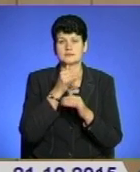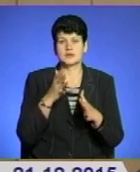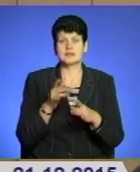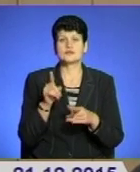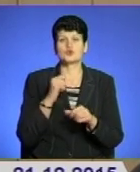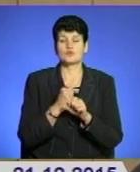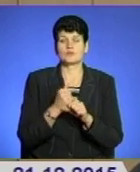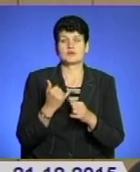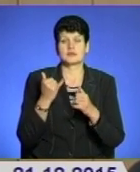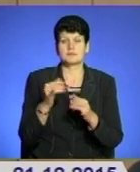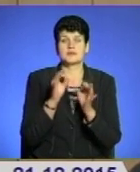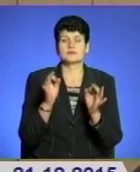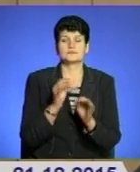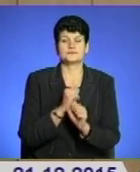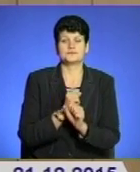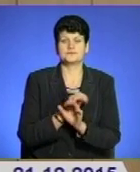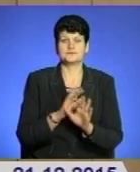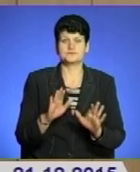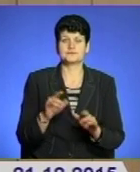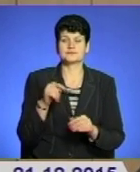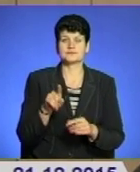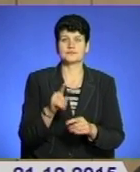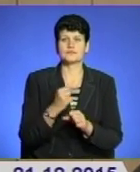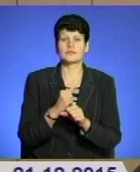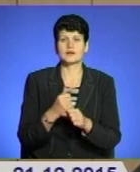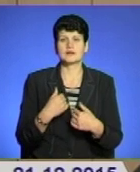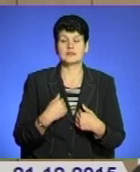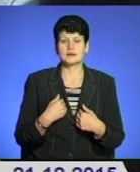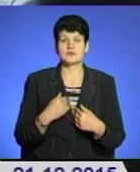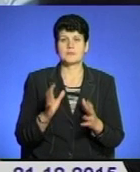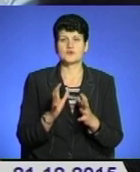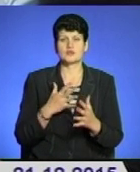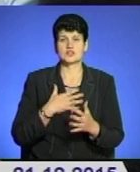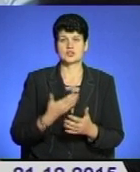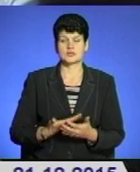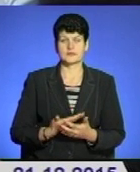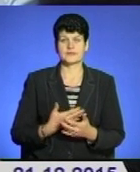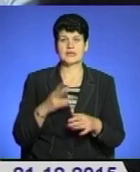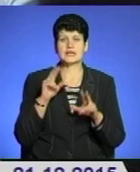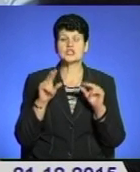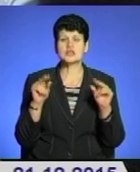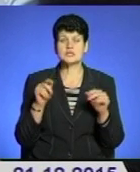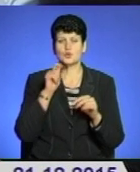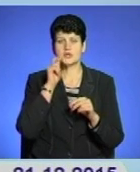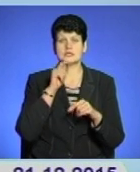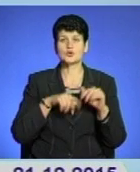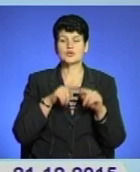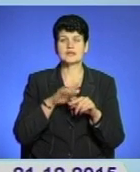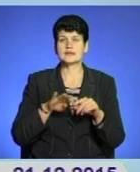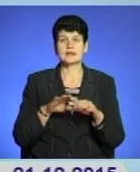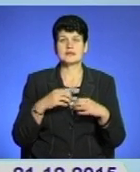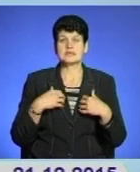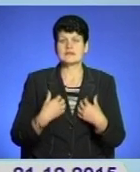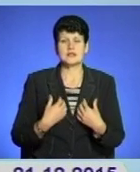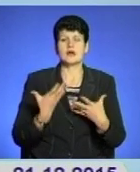ми робимо, то ми нічого не робимо. То, що вони для нас, вони бережуть наше життя. На щастя, українські родини ще не зневірилися і